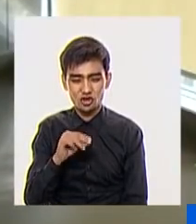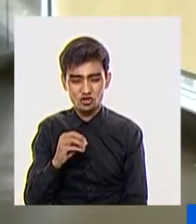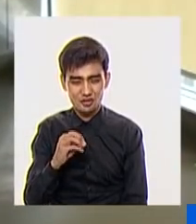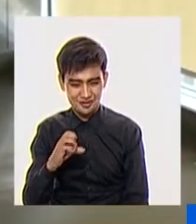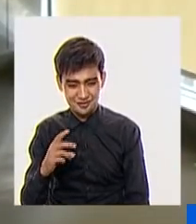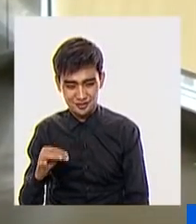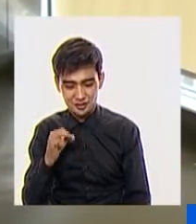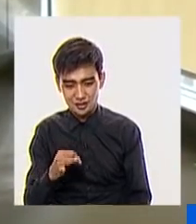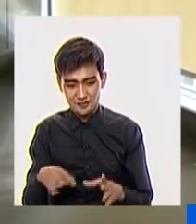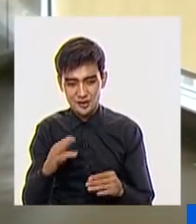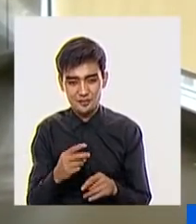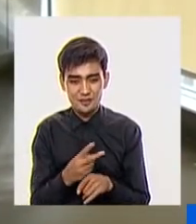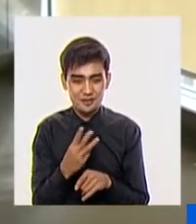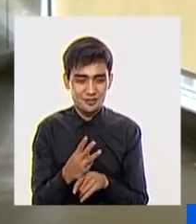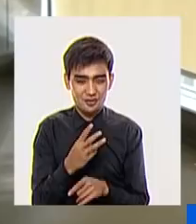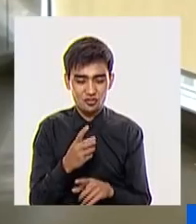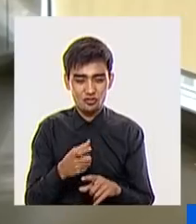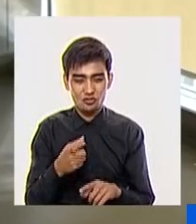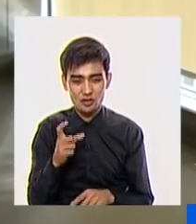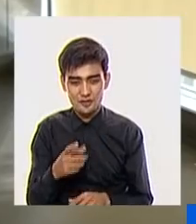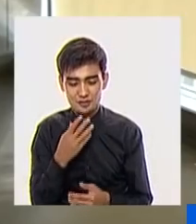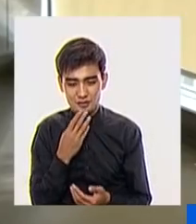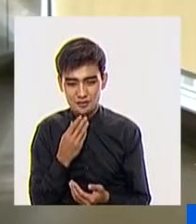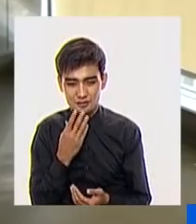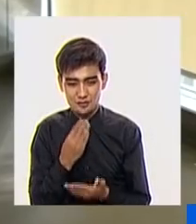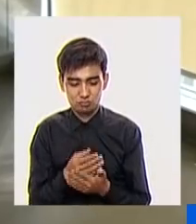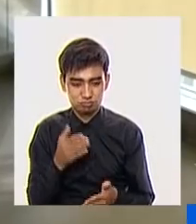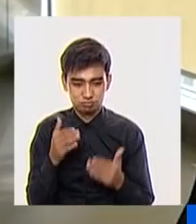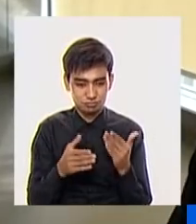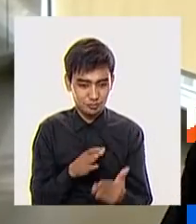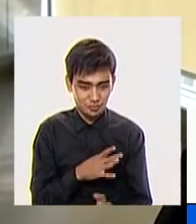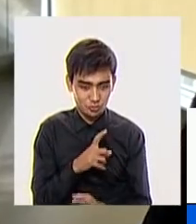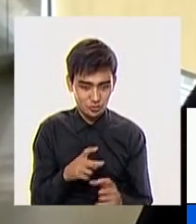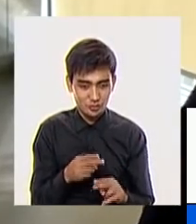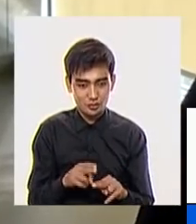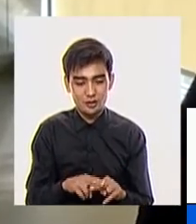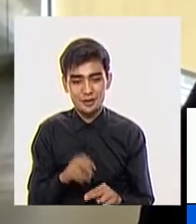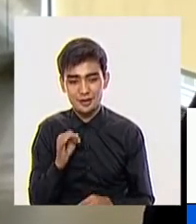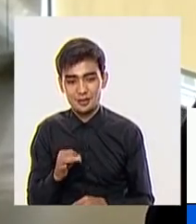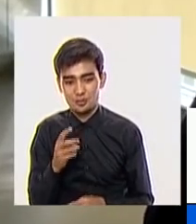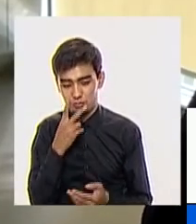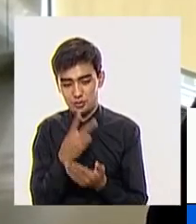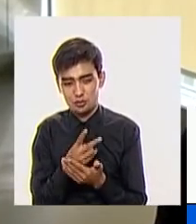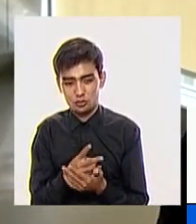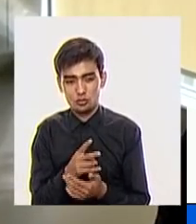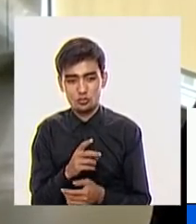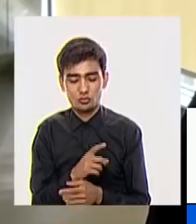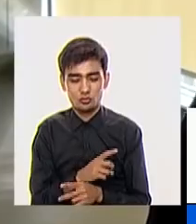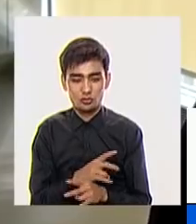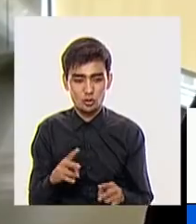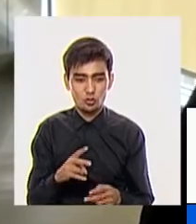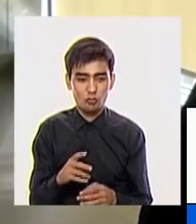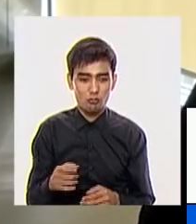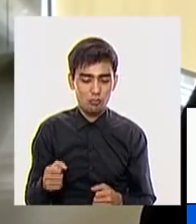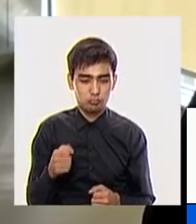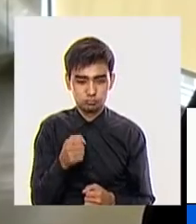две трети кандидатов были самовыдвиженцами. И это показатель того, что никто никого не фильтровал